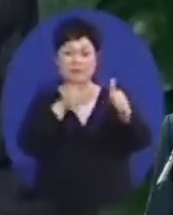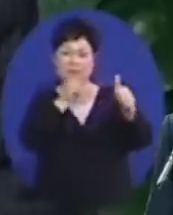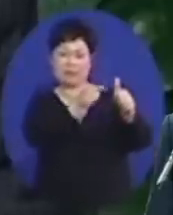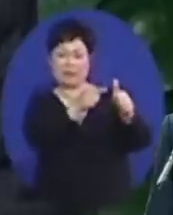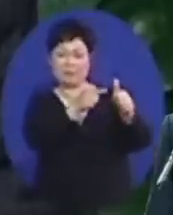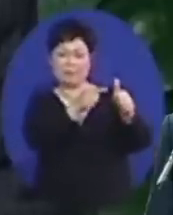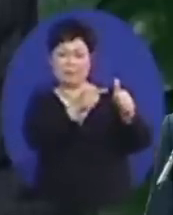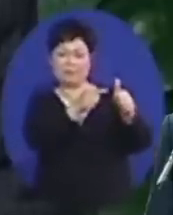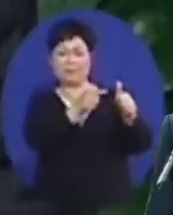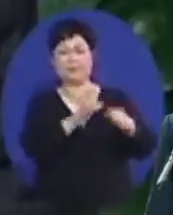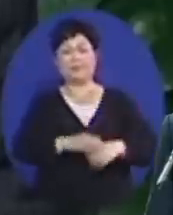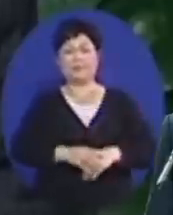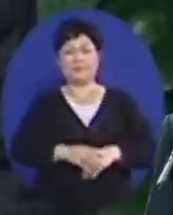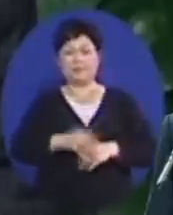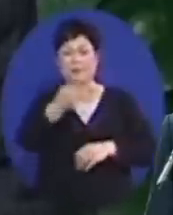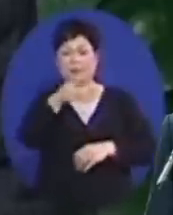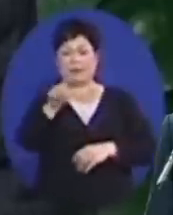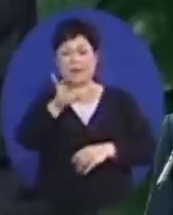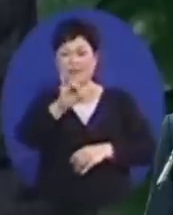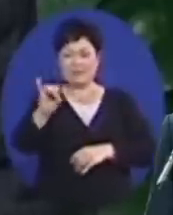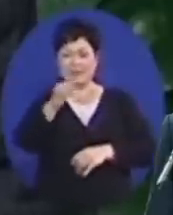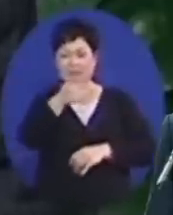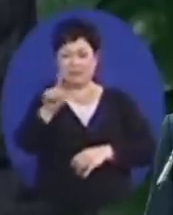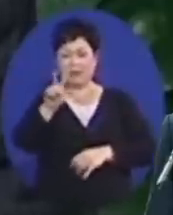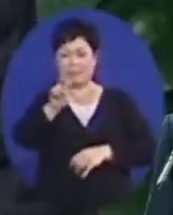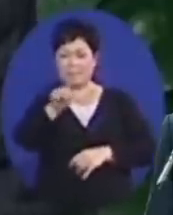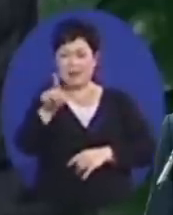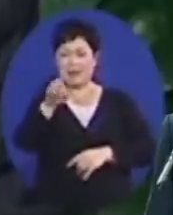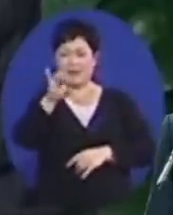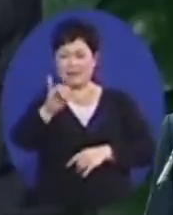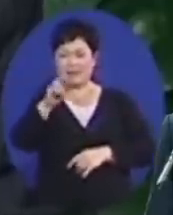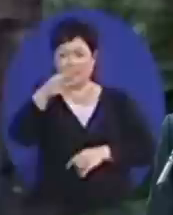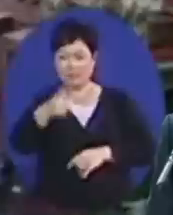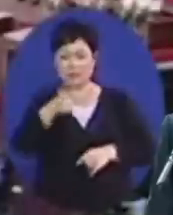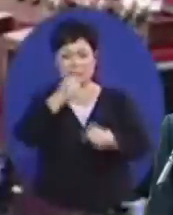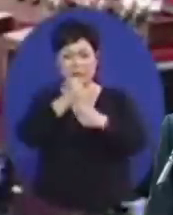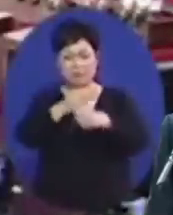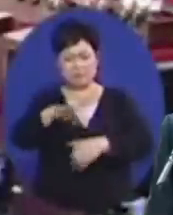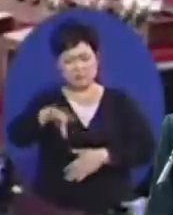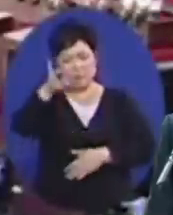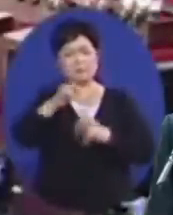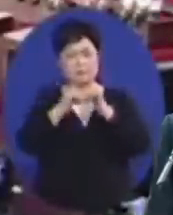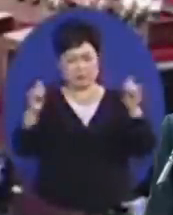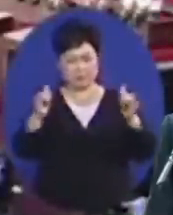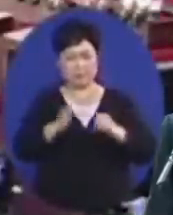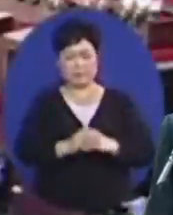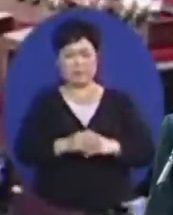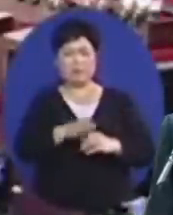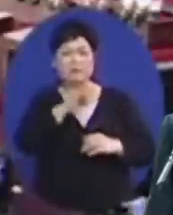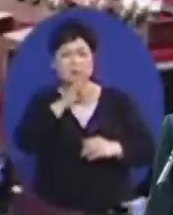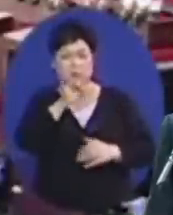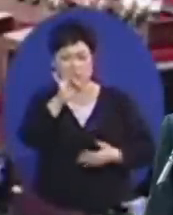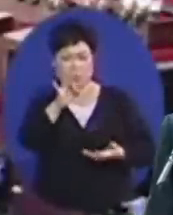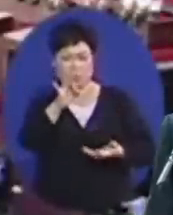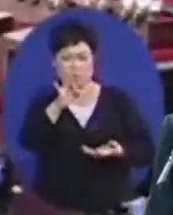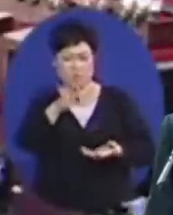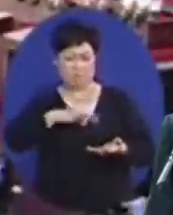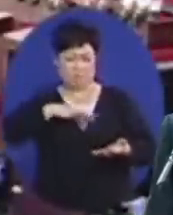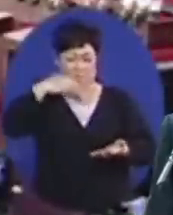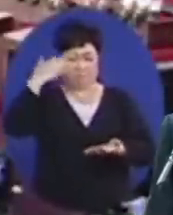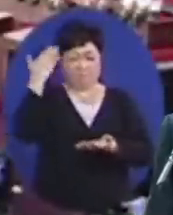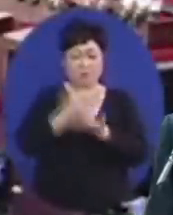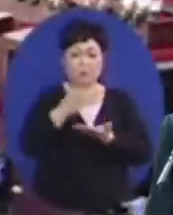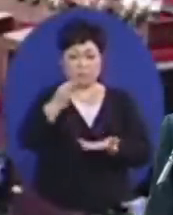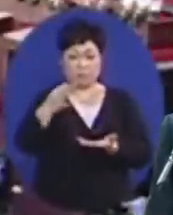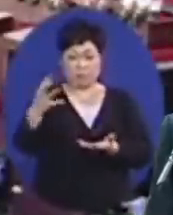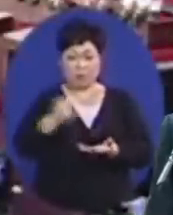바로 다이너마이트를 만든 시초의 사람인 것입니다. 그가 그 많은 재산을 가지고 잘 살 수